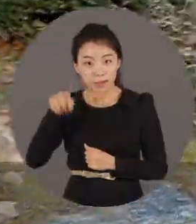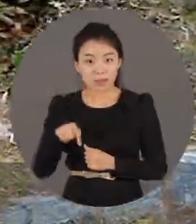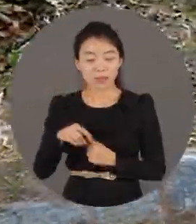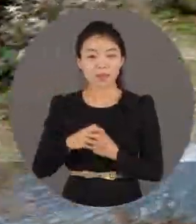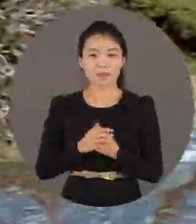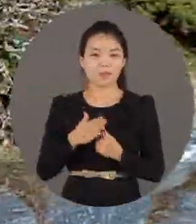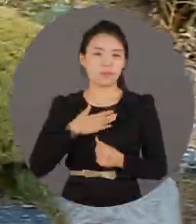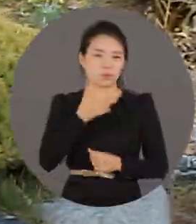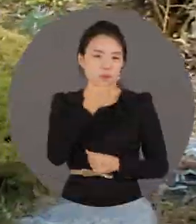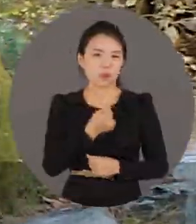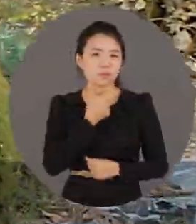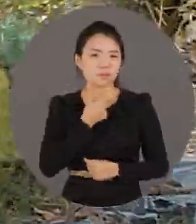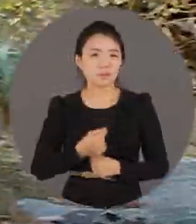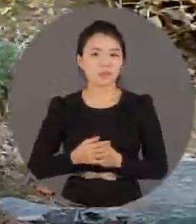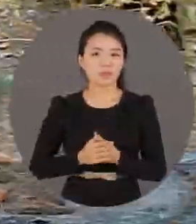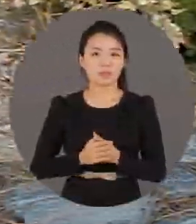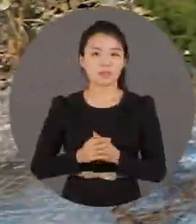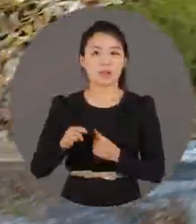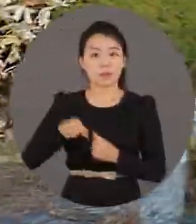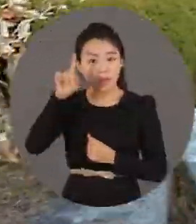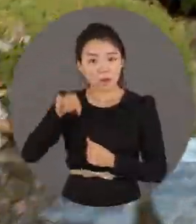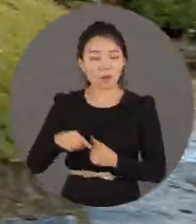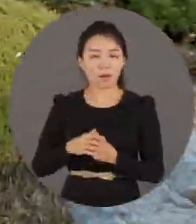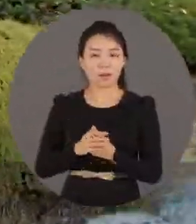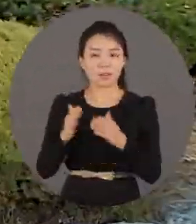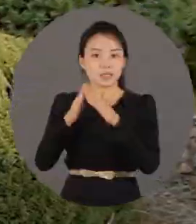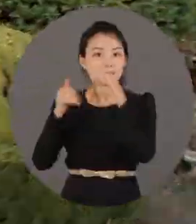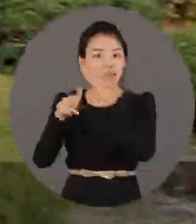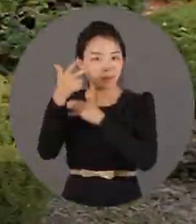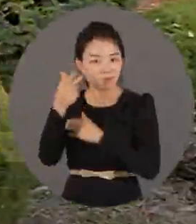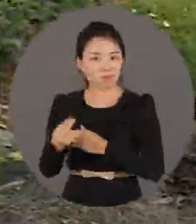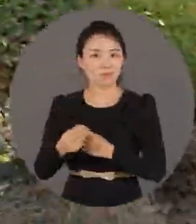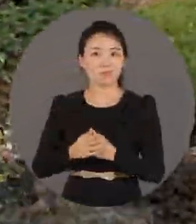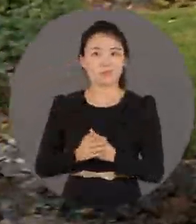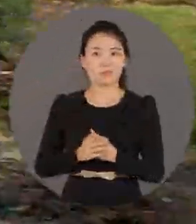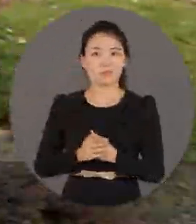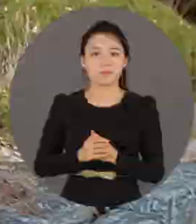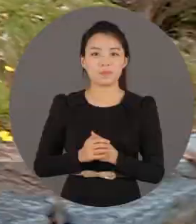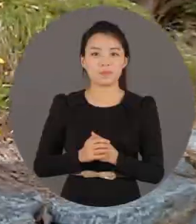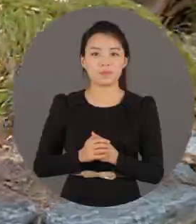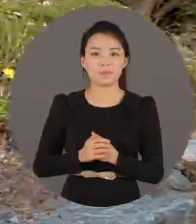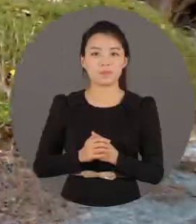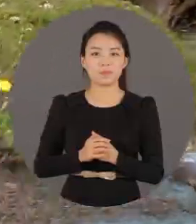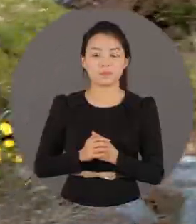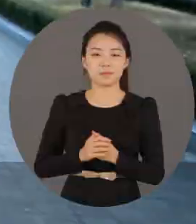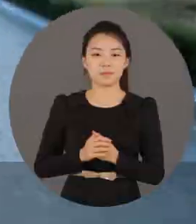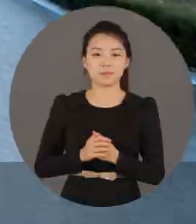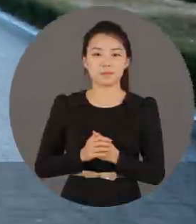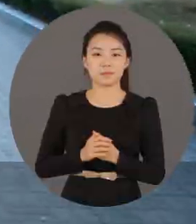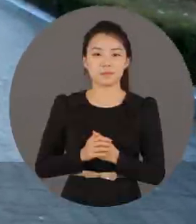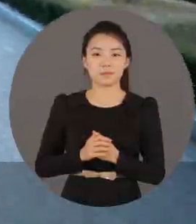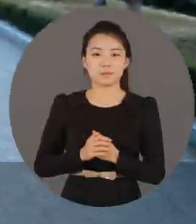똥 쌌냐? 아, 나 똥 마려운데. 갔다 오든가. 집에 와서 쌀게.